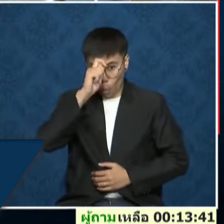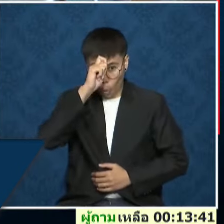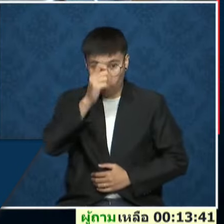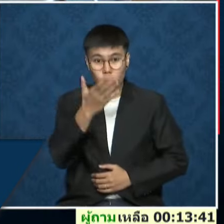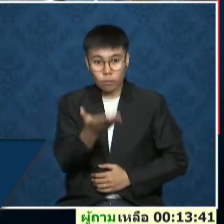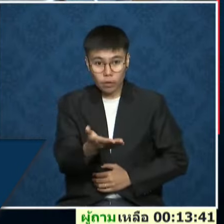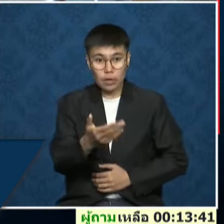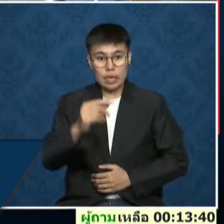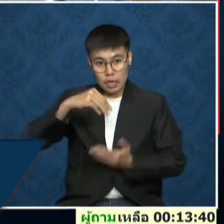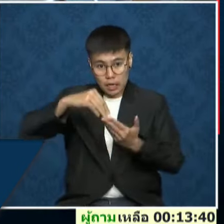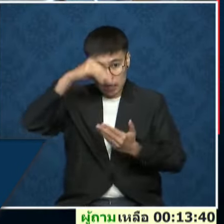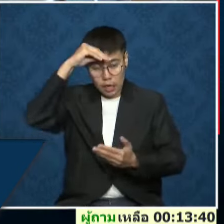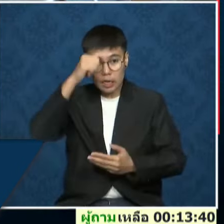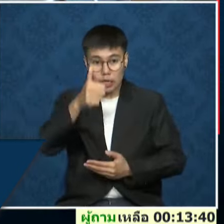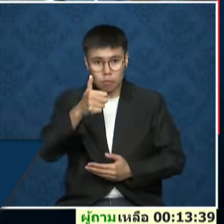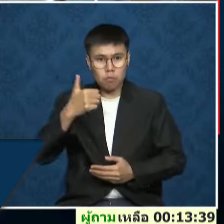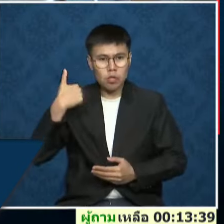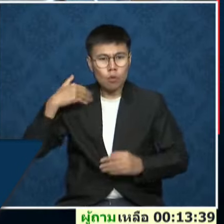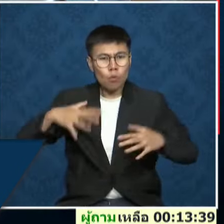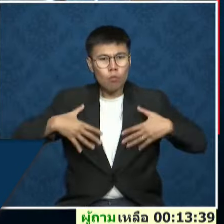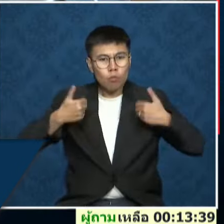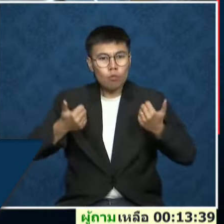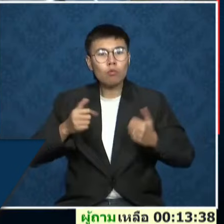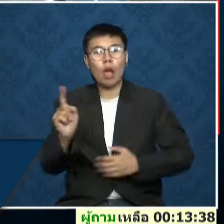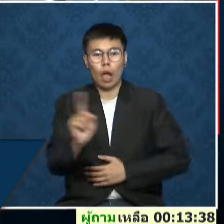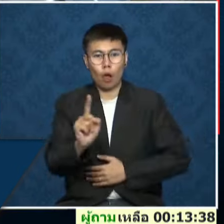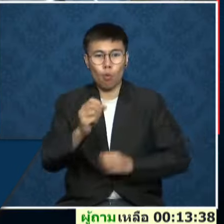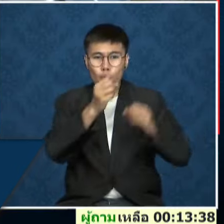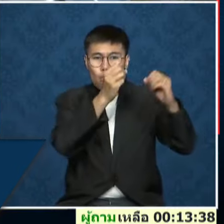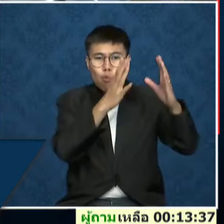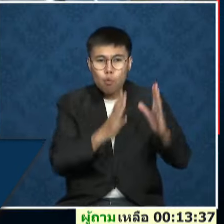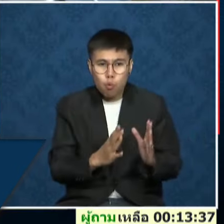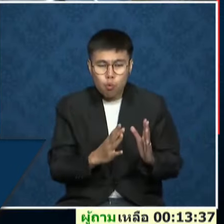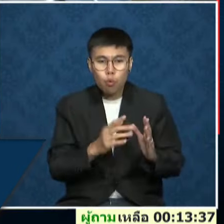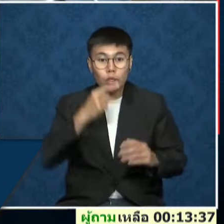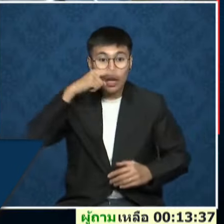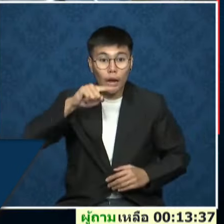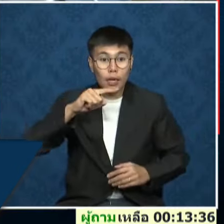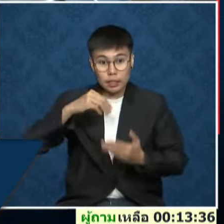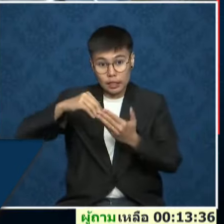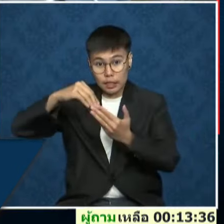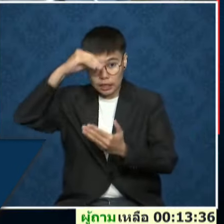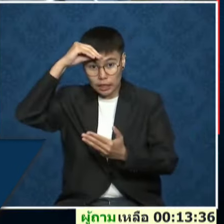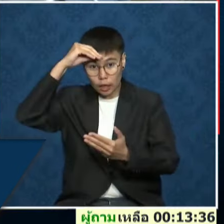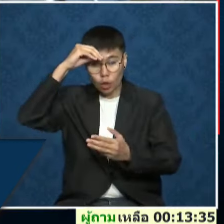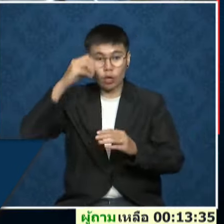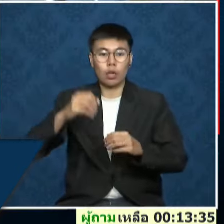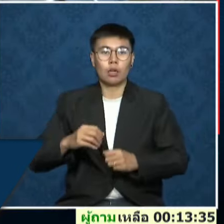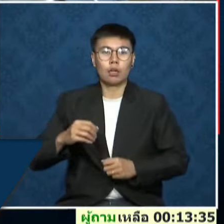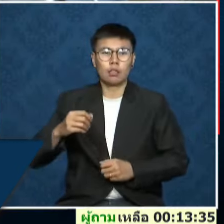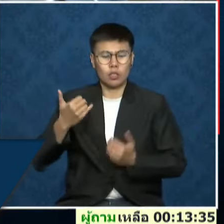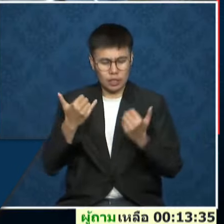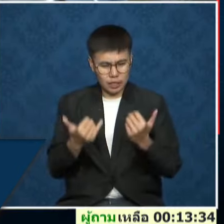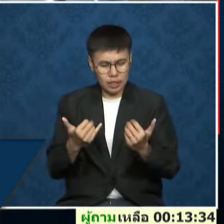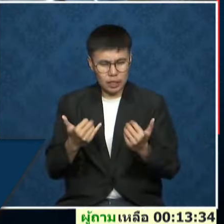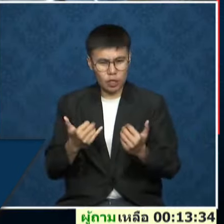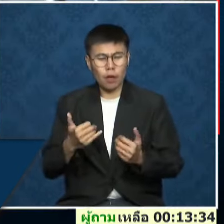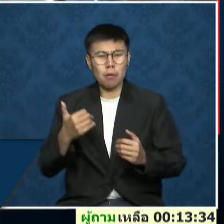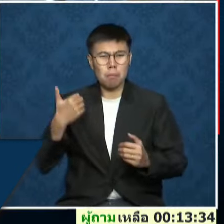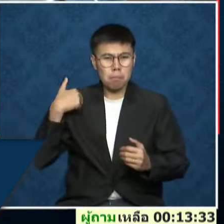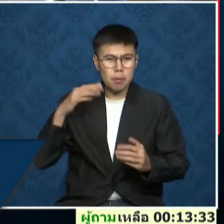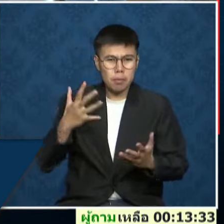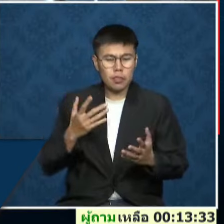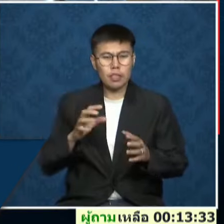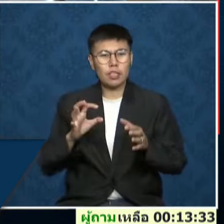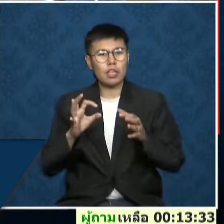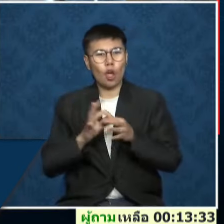ะเรียนดีมีความสุขได้ยังไงคะในเมื่อครูไทยนักเรียนไทยยังเพนพอยหรือมีความเจ็บ